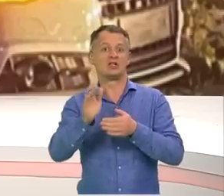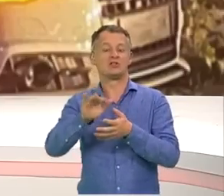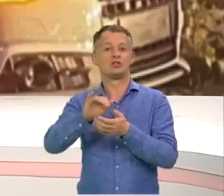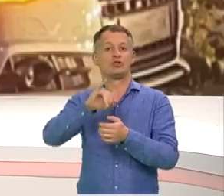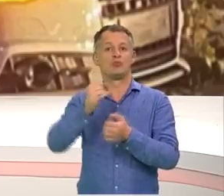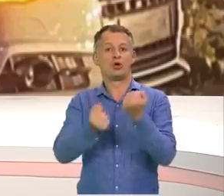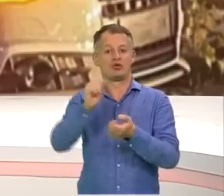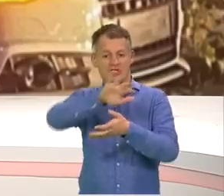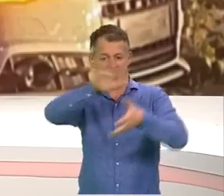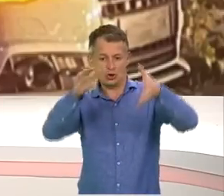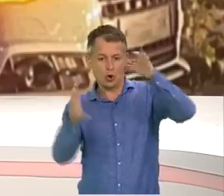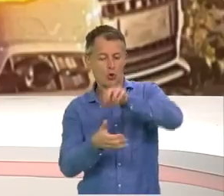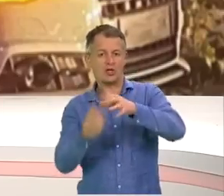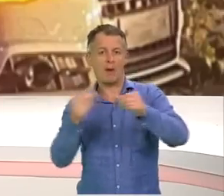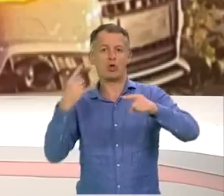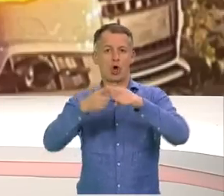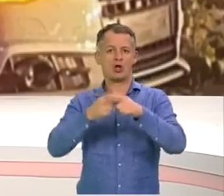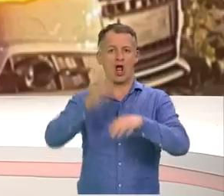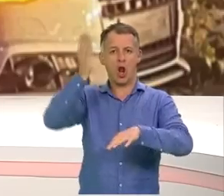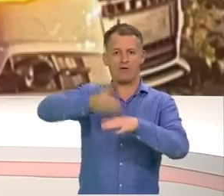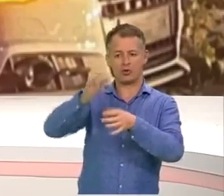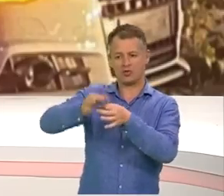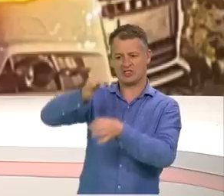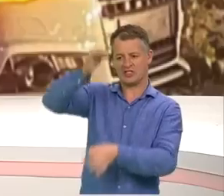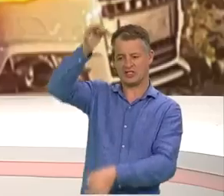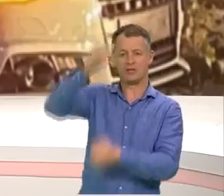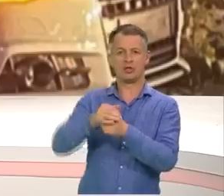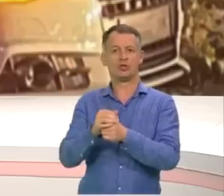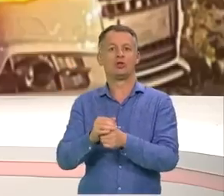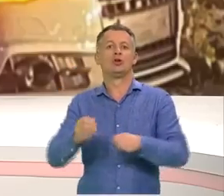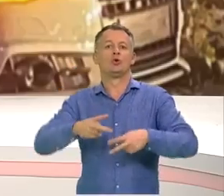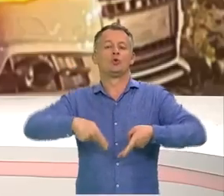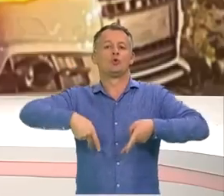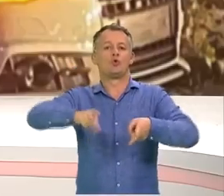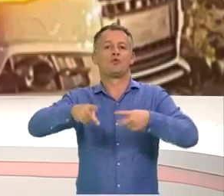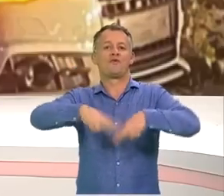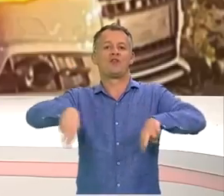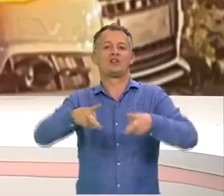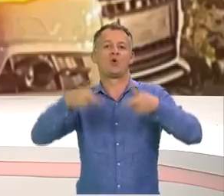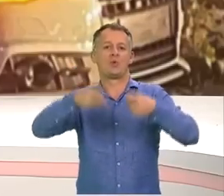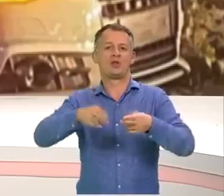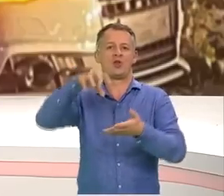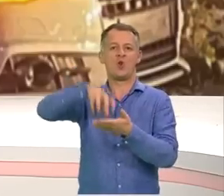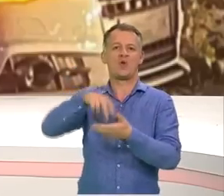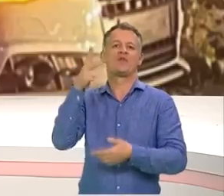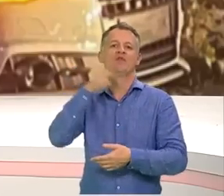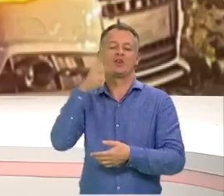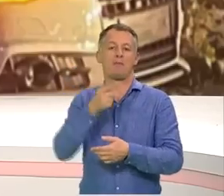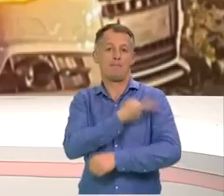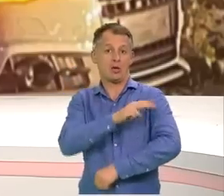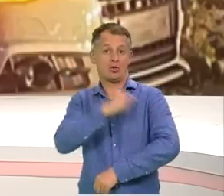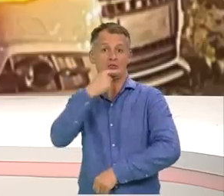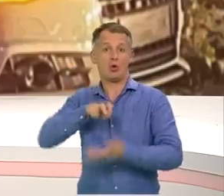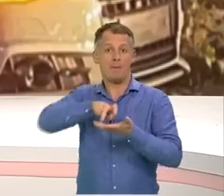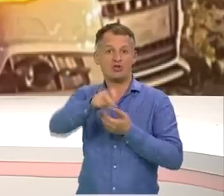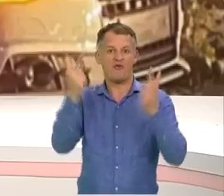s-a rostogolit cu mașina de mai multe ori. A doborât un stâlp de pe marginea drumului, iar cursa s-a terminat pe un spațiu verde. Martorii spun că mașinile goneau